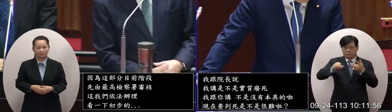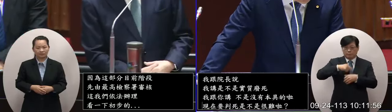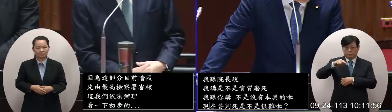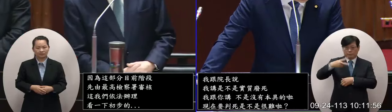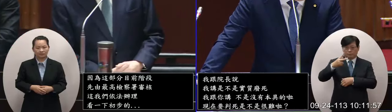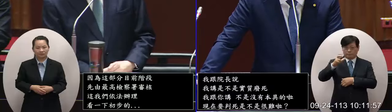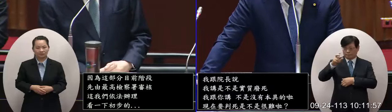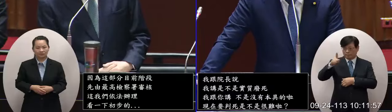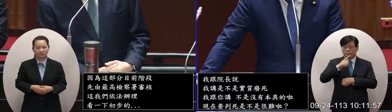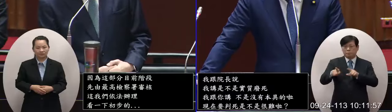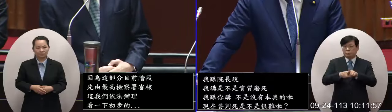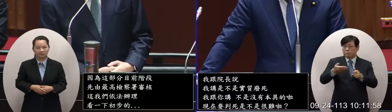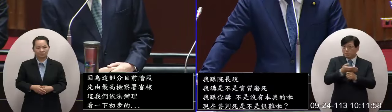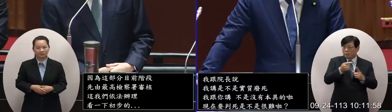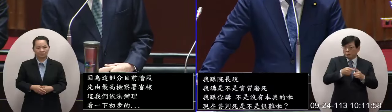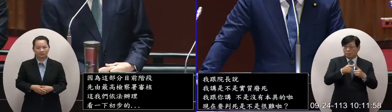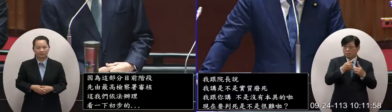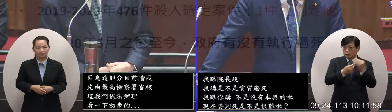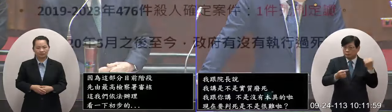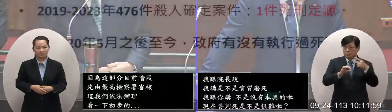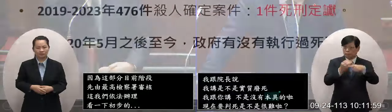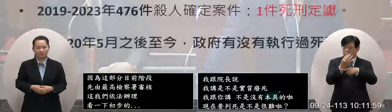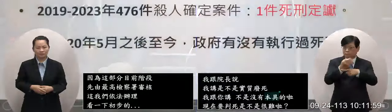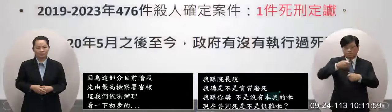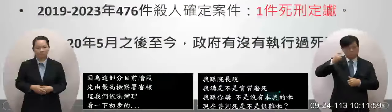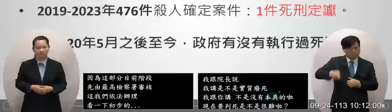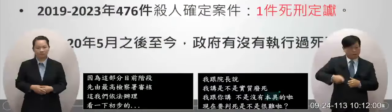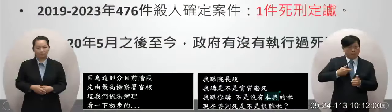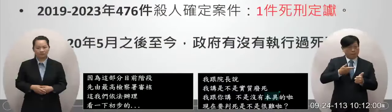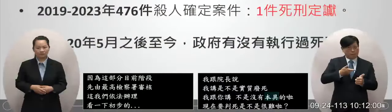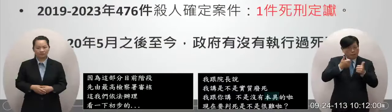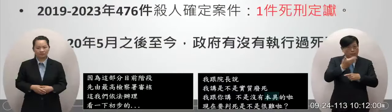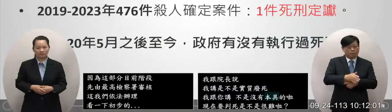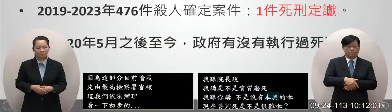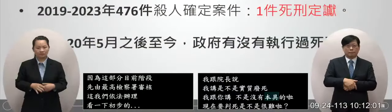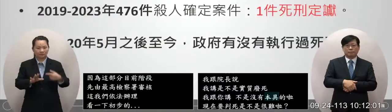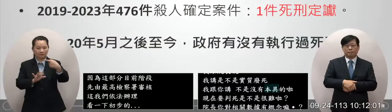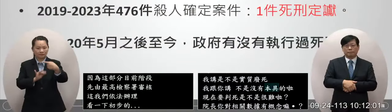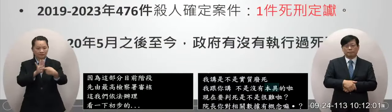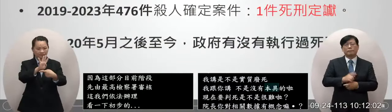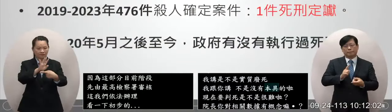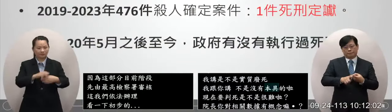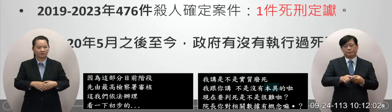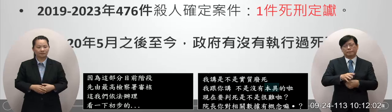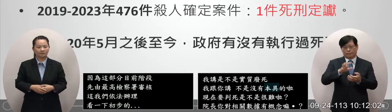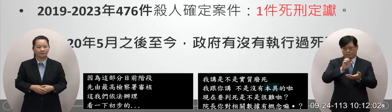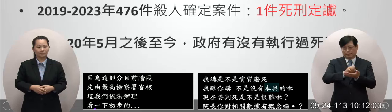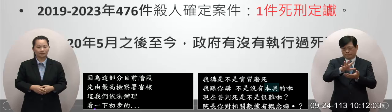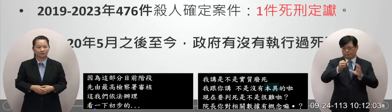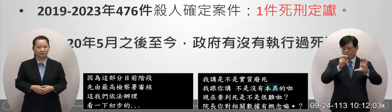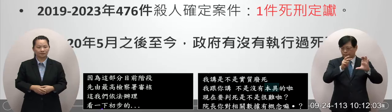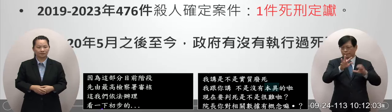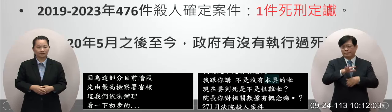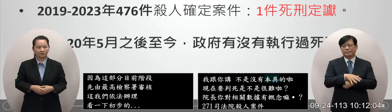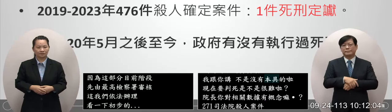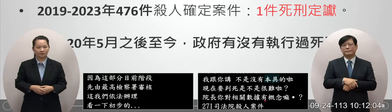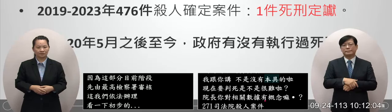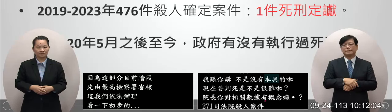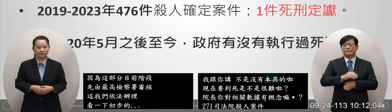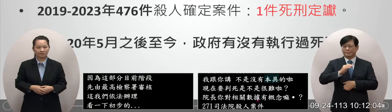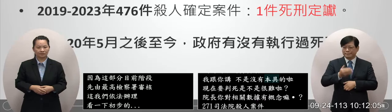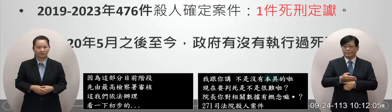通杀人罪的罪犯，你知道有多少百分之多少会被判死吗？ 4%。 对，我上面已经秀给你看了哈。